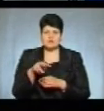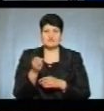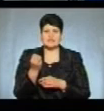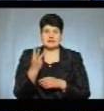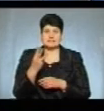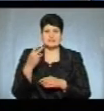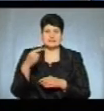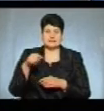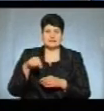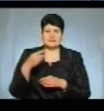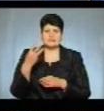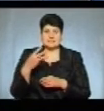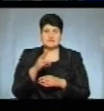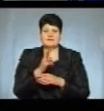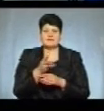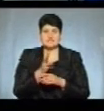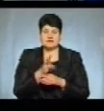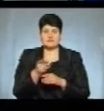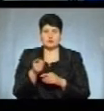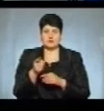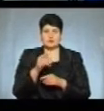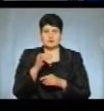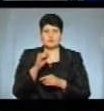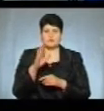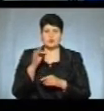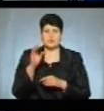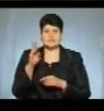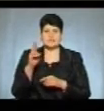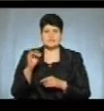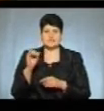13:30 відзняв тернополянин Юрій Войцишин.